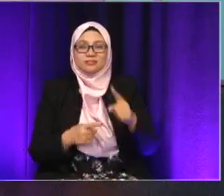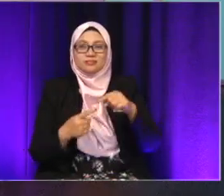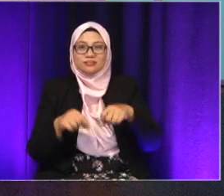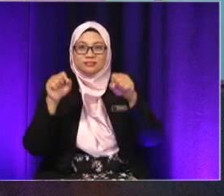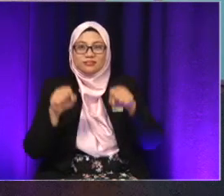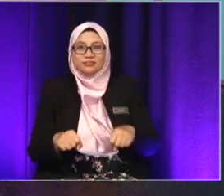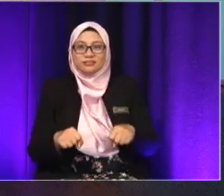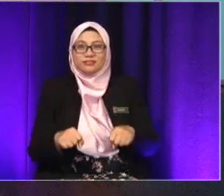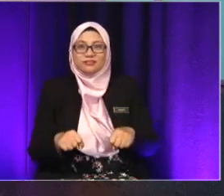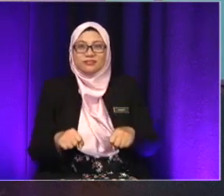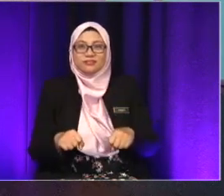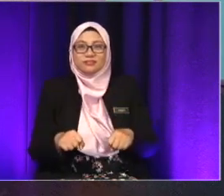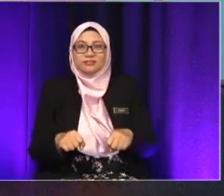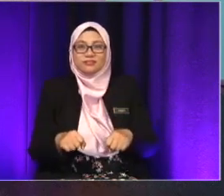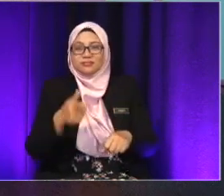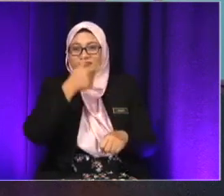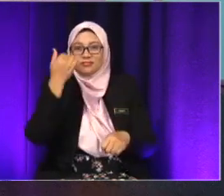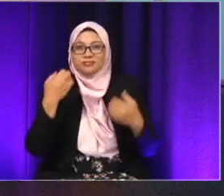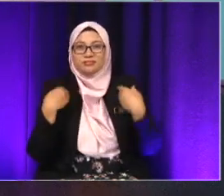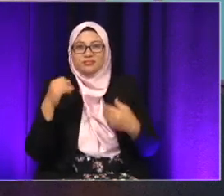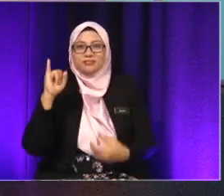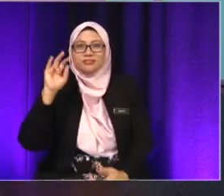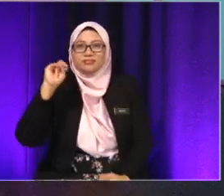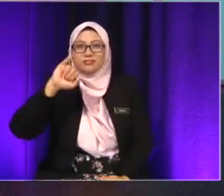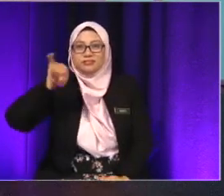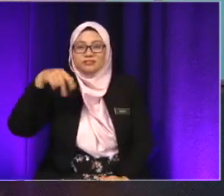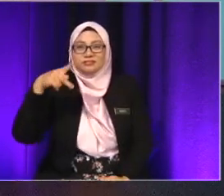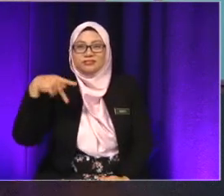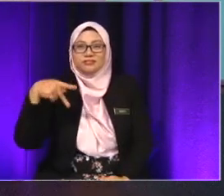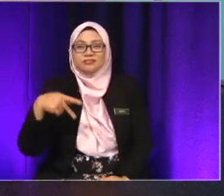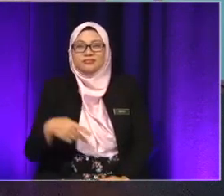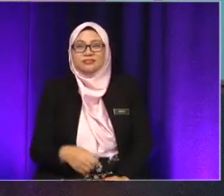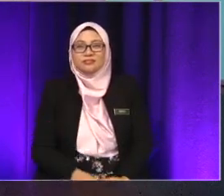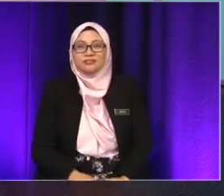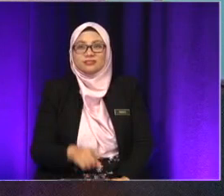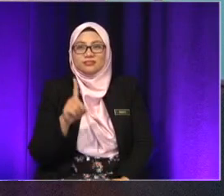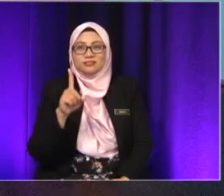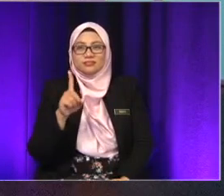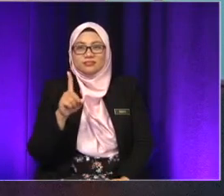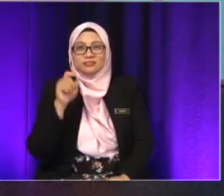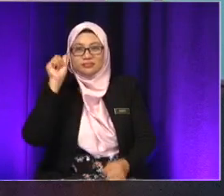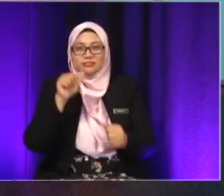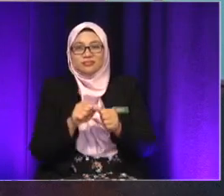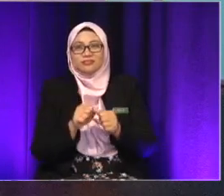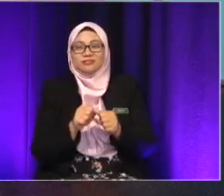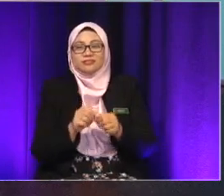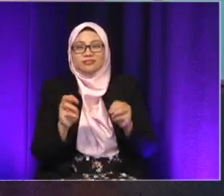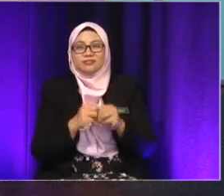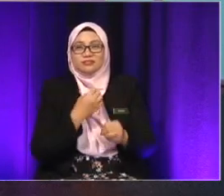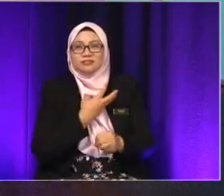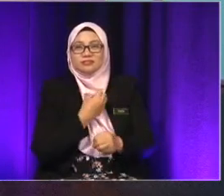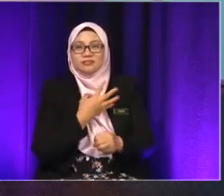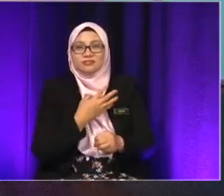dia tak boleh masuk balik. Sebab apa? Ada injap sahala ni. Okey. Macam jantung kita pun sama, ada injap, masuk aja, keluar injap lain.